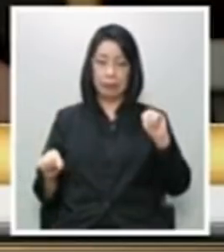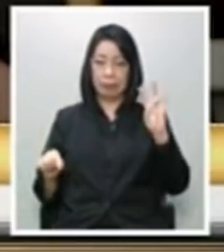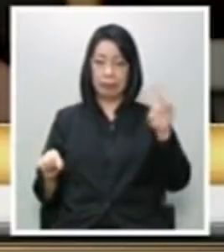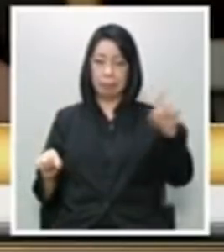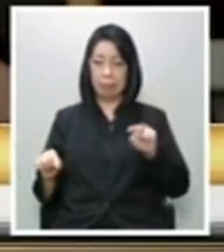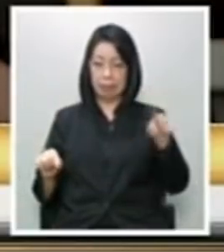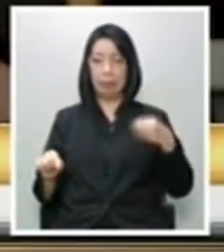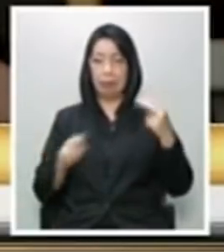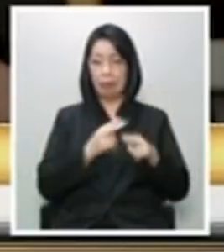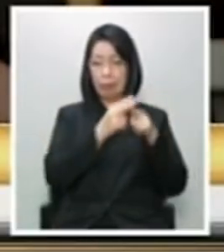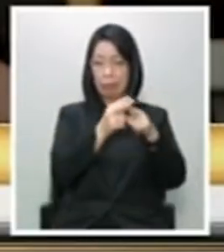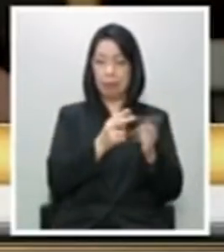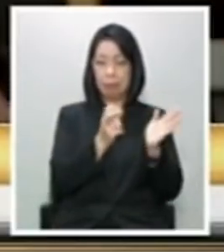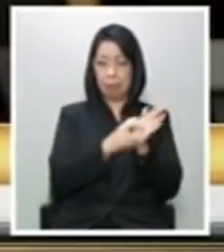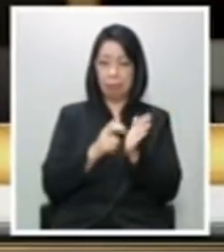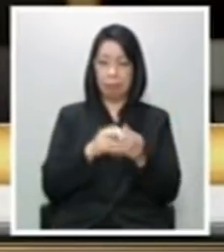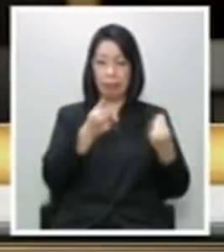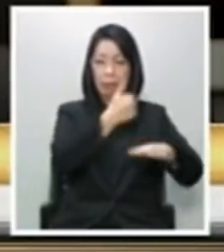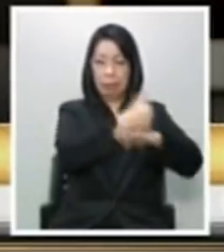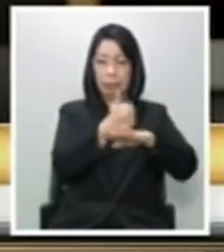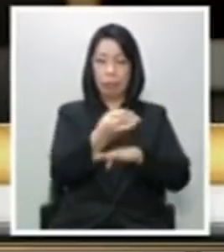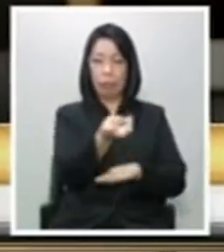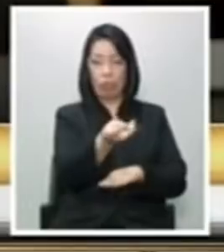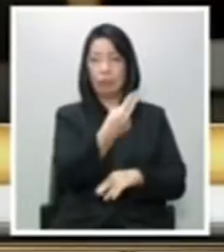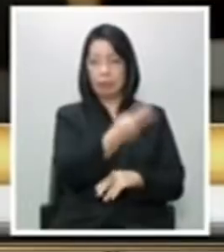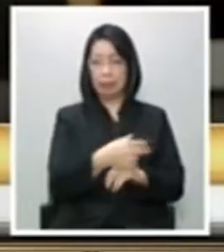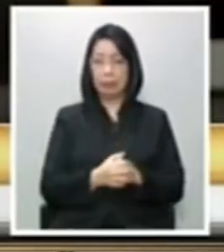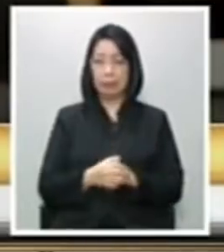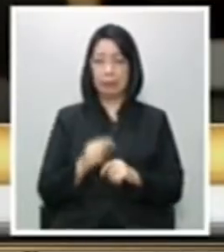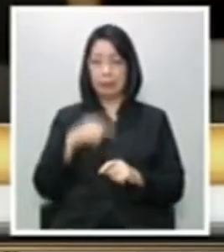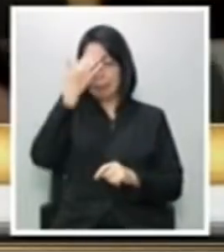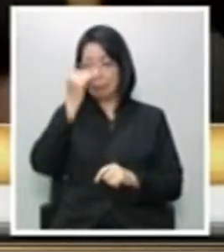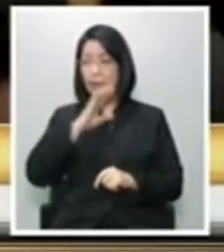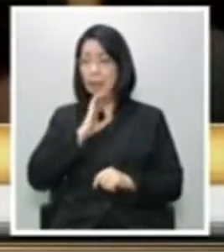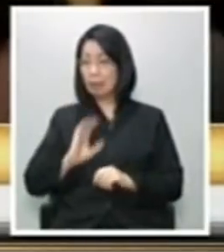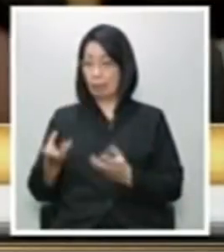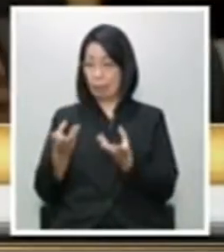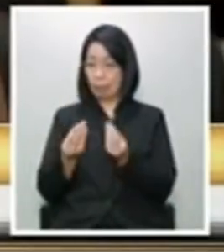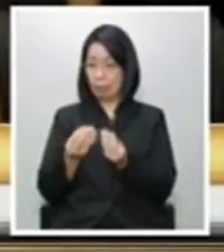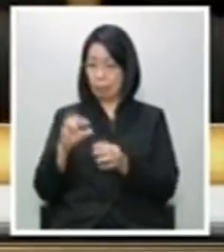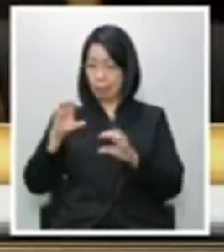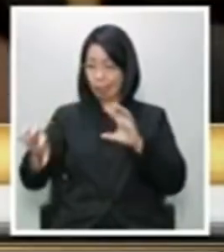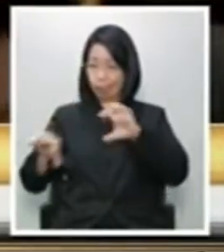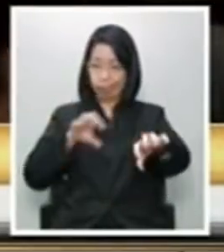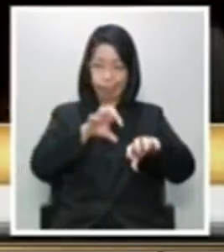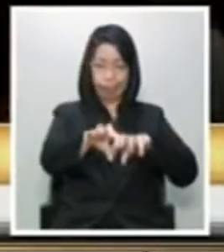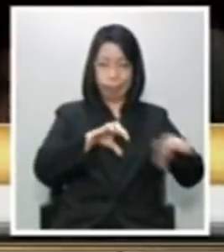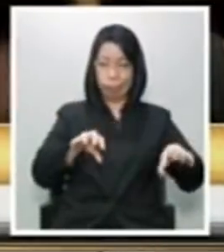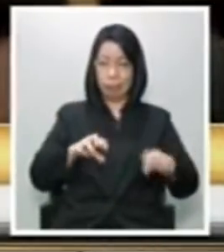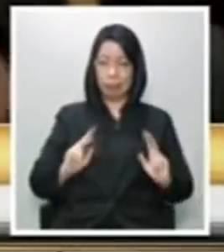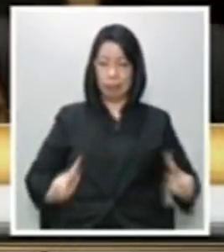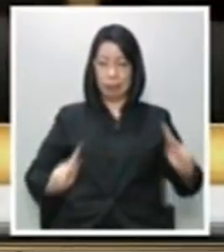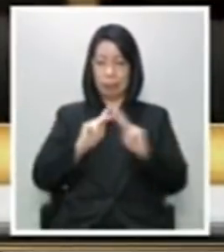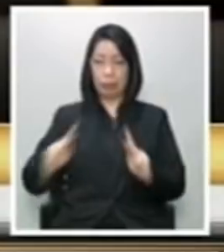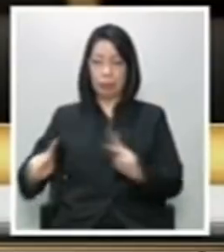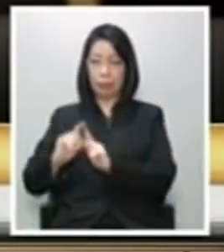าถ้าเราเอาที่ของรัฐซึ่งกระจัดกระจายอยู่7ถึง8กระทรวงทั้